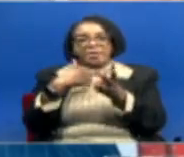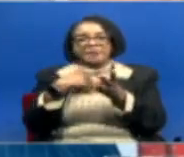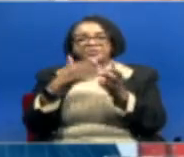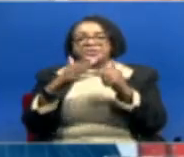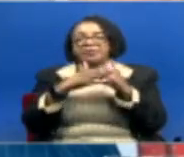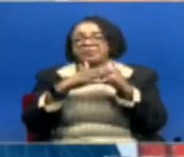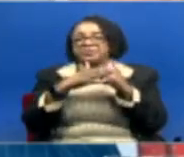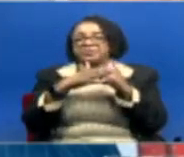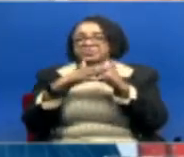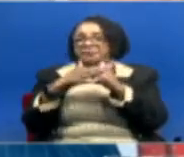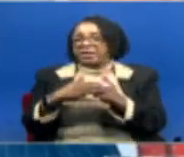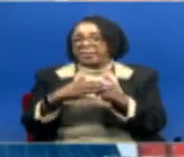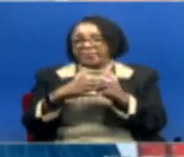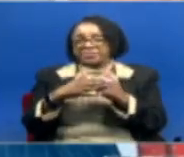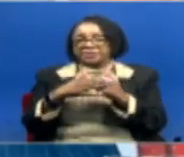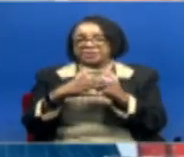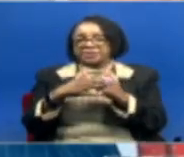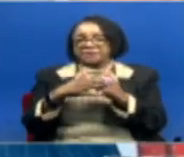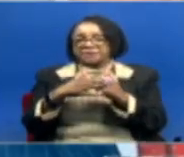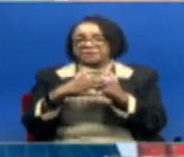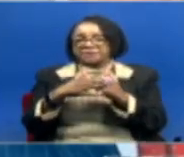kamba ni wanafunzi